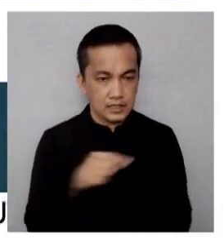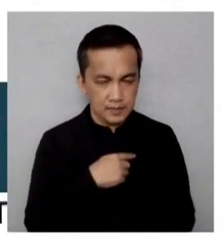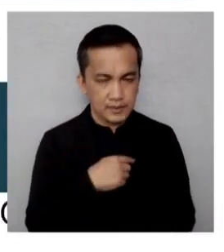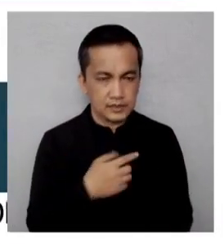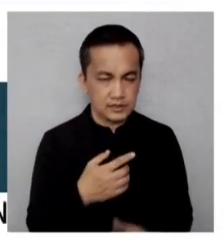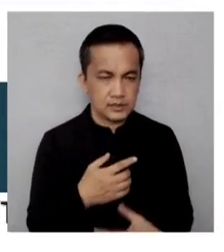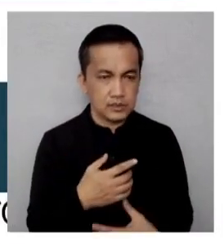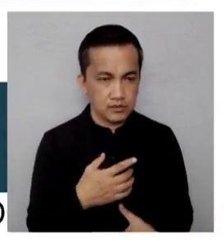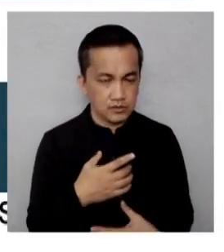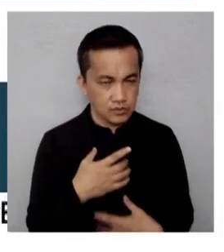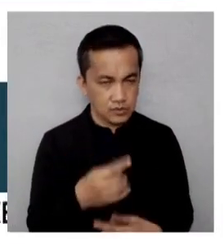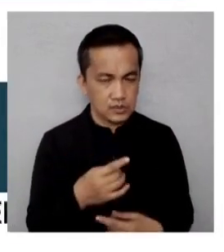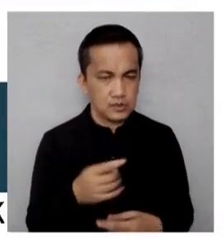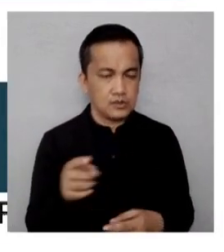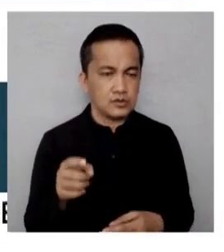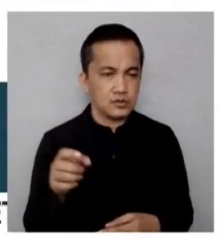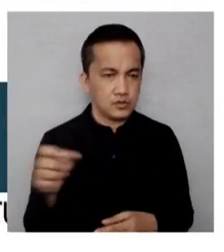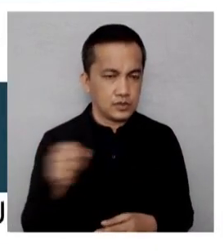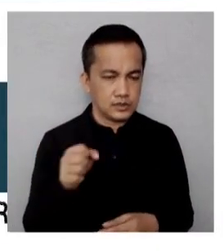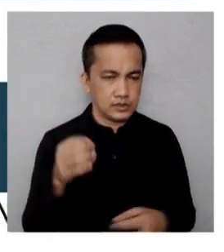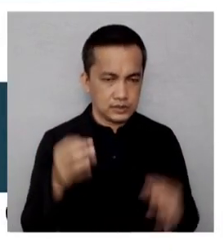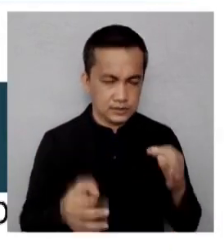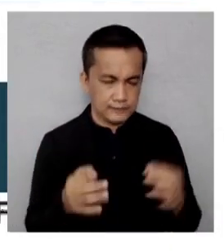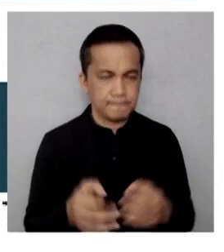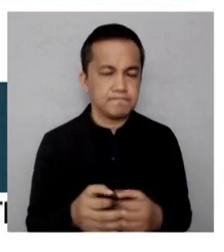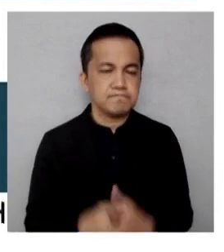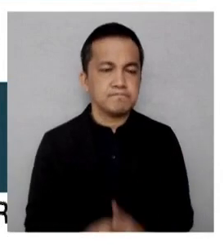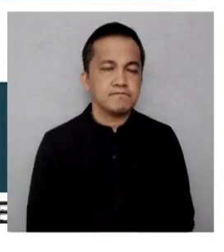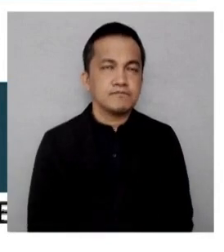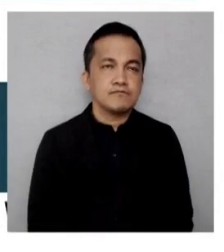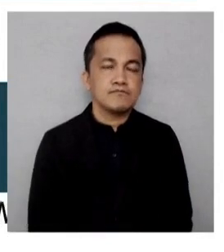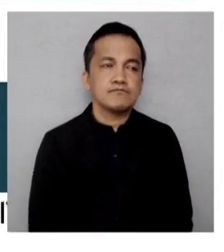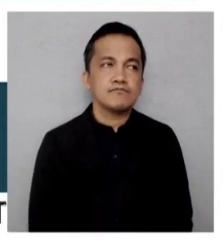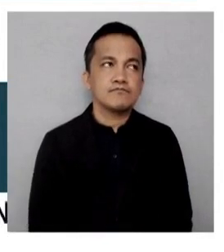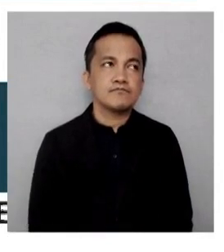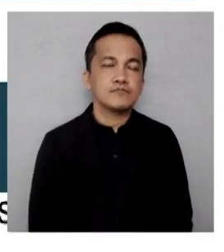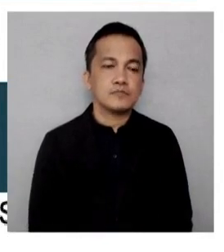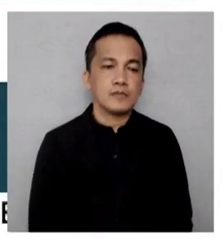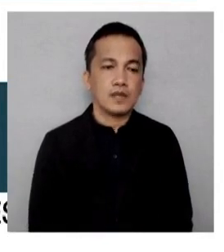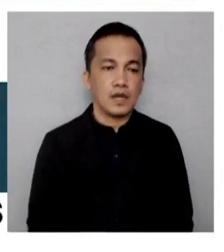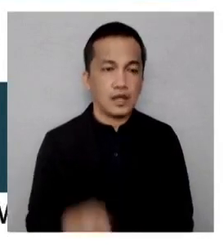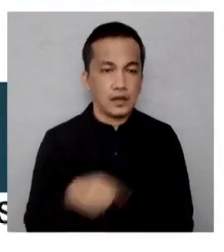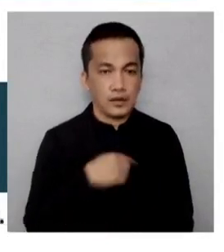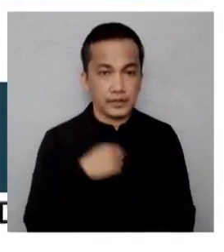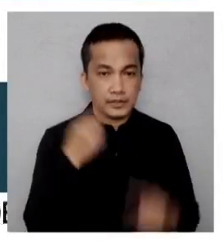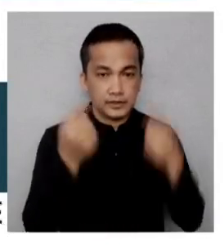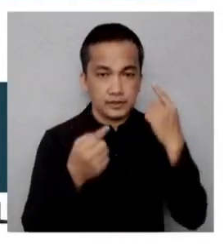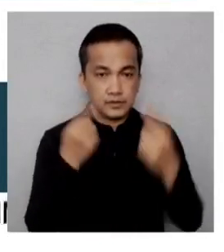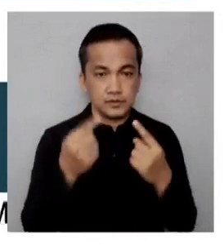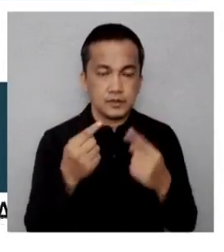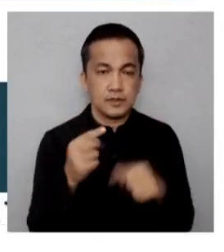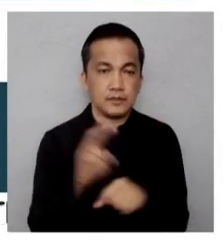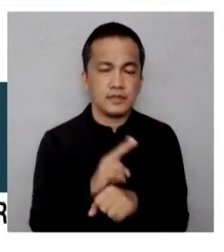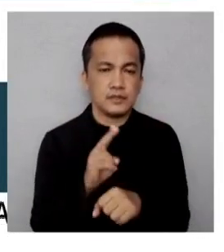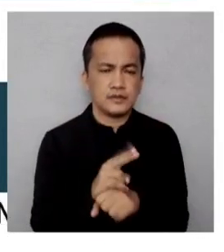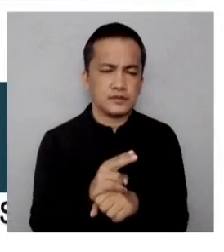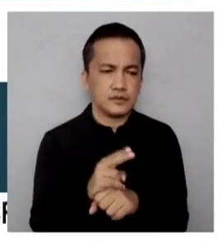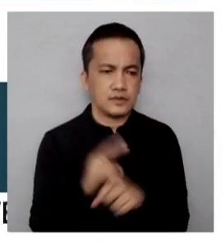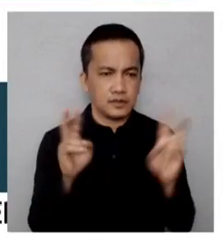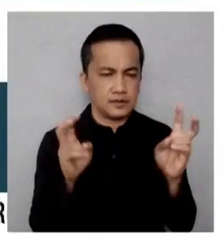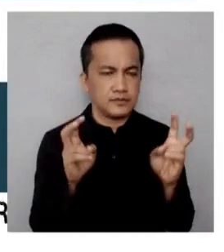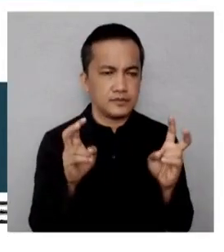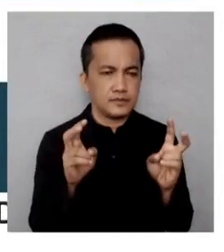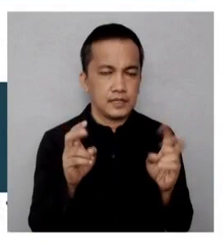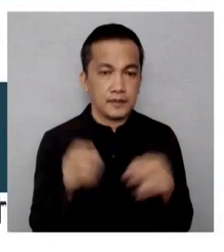natin na makuha yung justice. So, ang concern lang namin dito, no, yung paggamit ng ano, no,